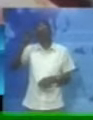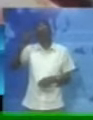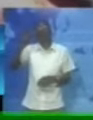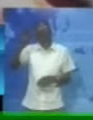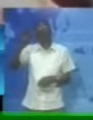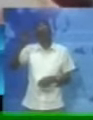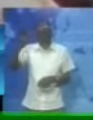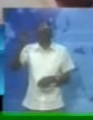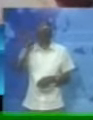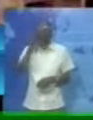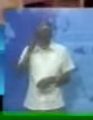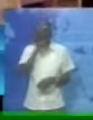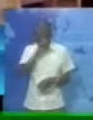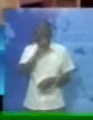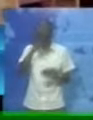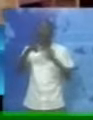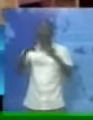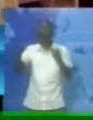la place